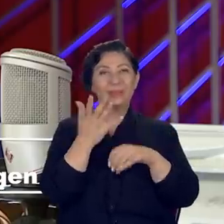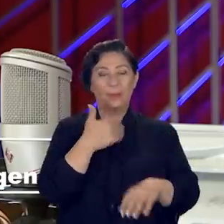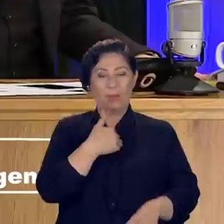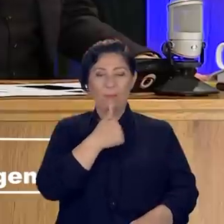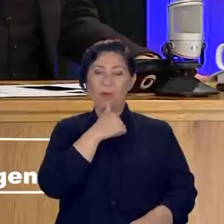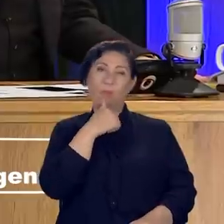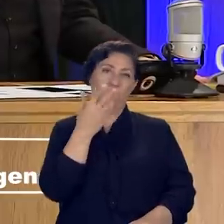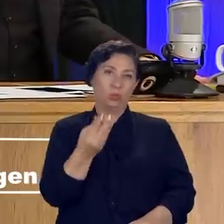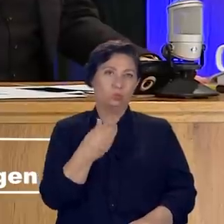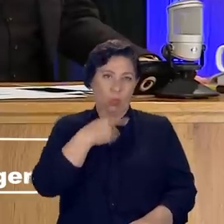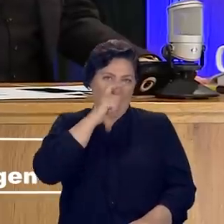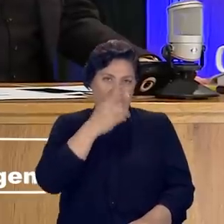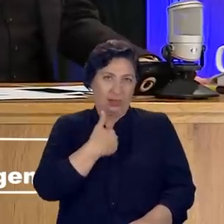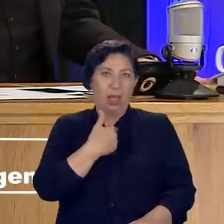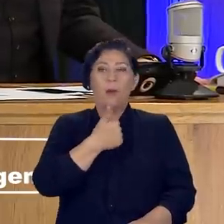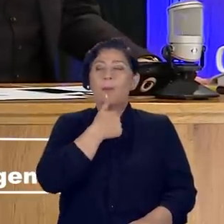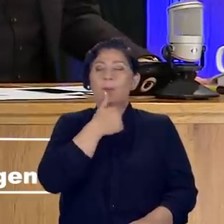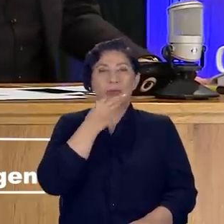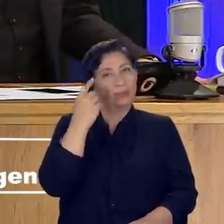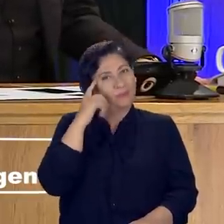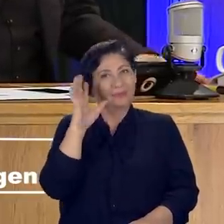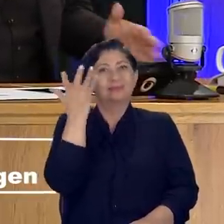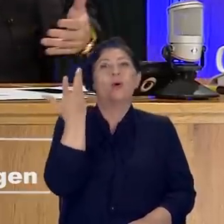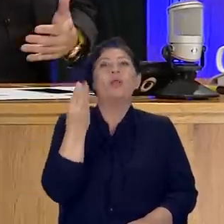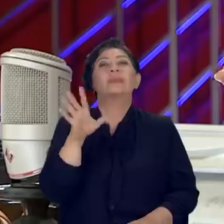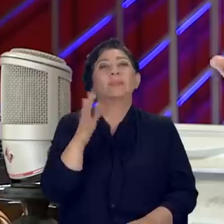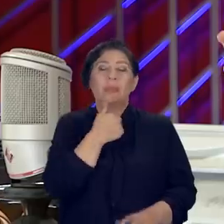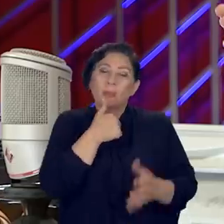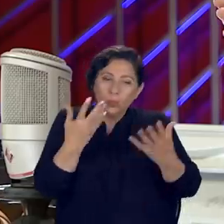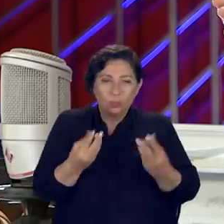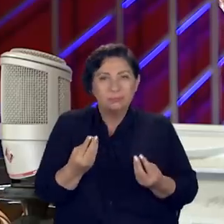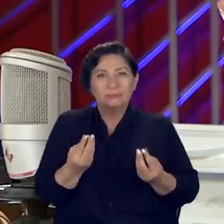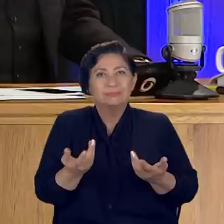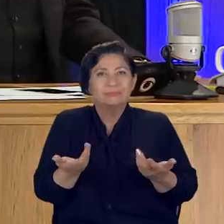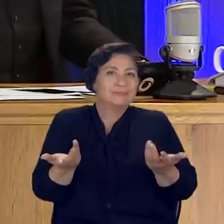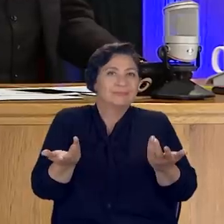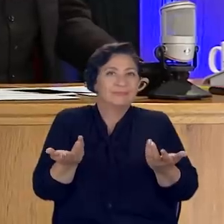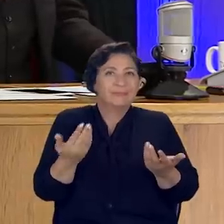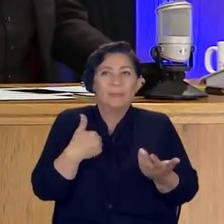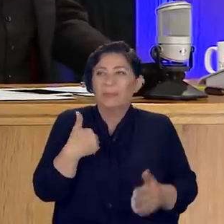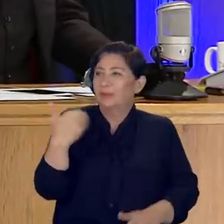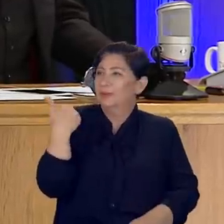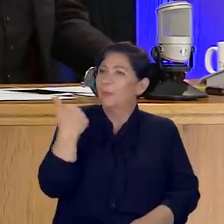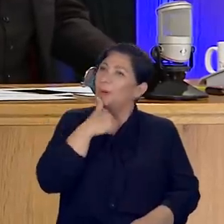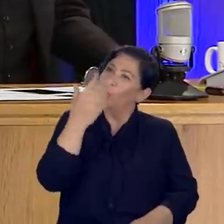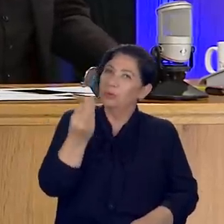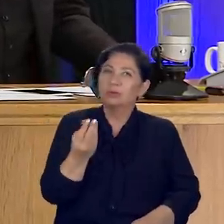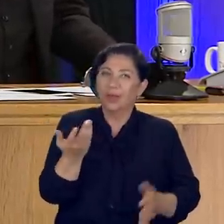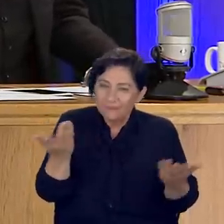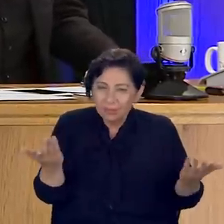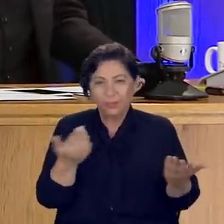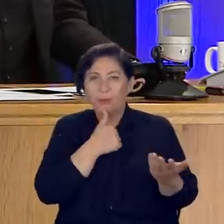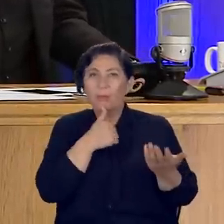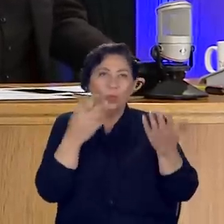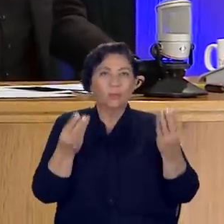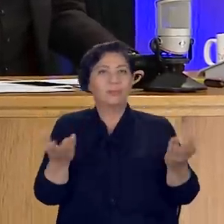baba oldum. Baba olup da aklımı kaçırmadım yani. Baba oldum. Bana dediler ki baba oldum. Evet ulan